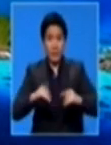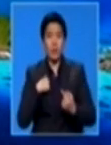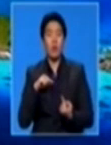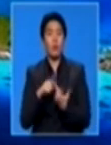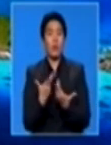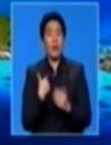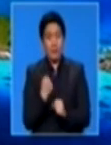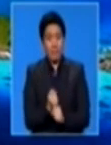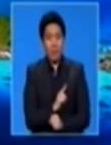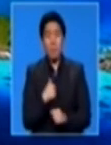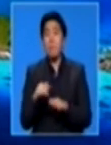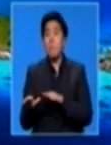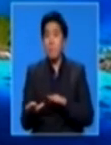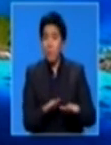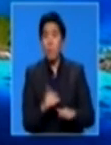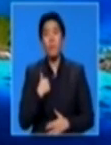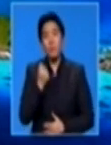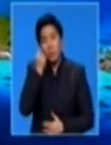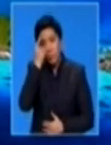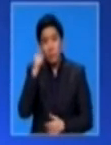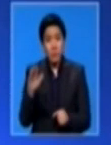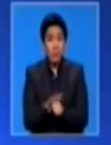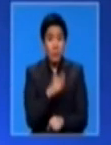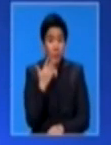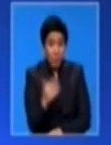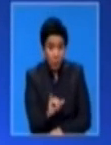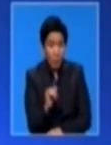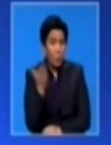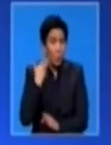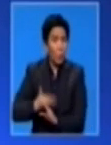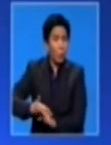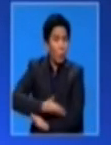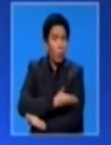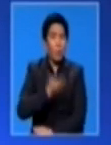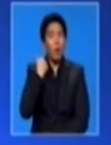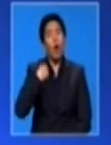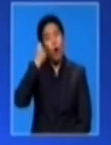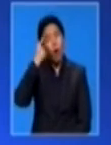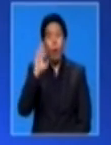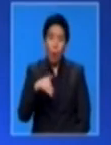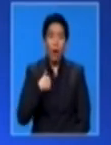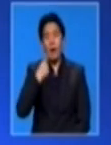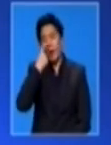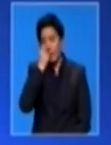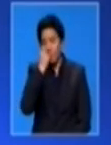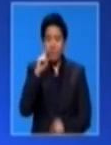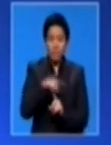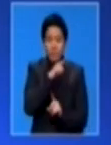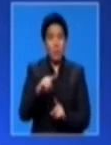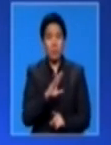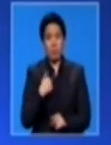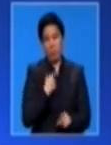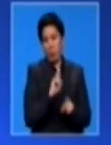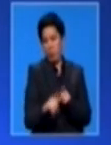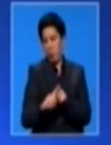ความแค่ไหนอย่างไรเข้าใจอย่างแท้หรือยังนะครับที่ผ่านมาอาจจะเข้าใจว่าผู้ประสานที่ได้อย่างเดียวไม่ใช่หรอกครับมีทั้งหลายอย่